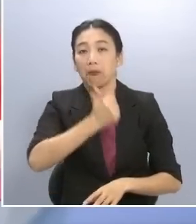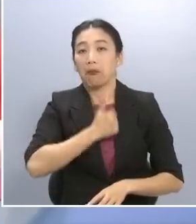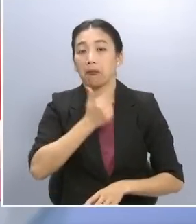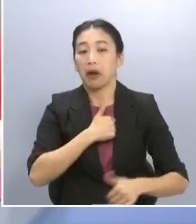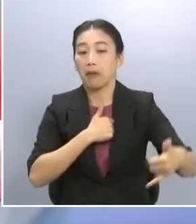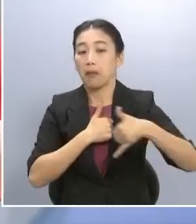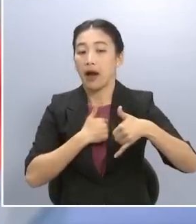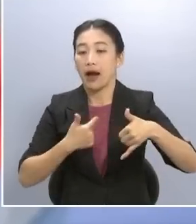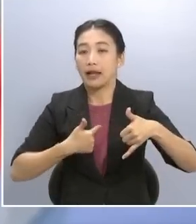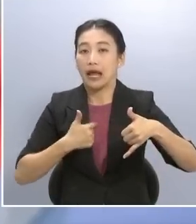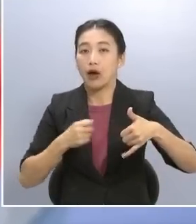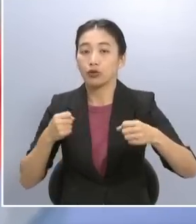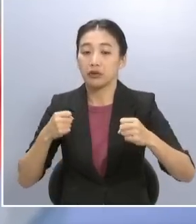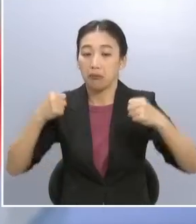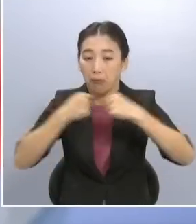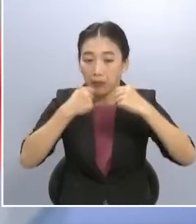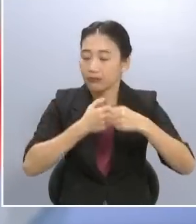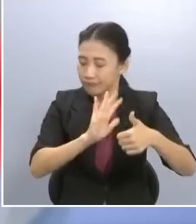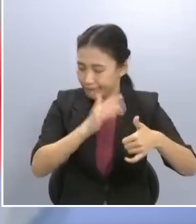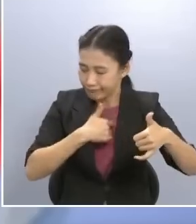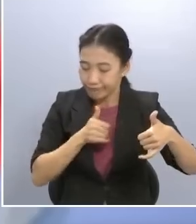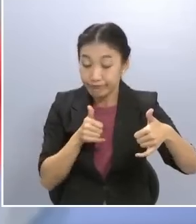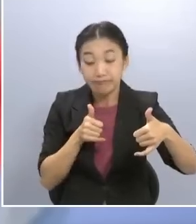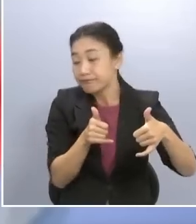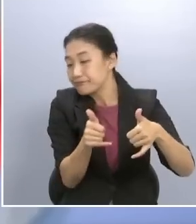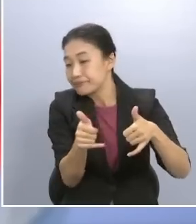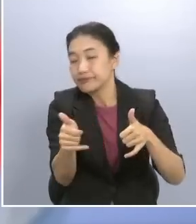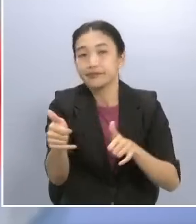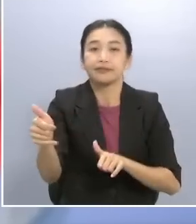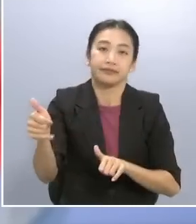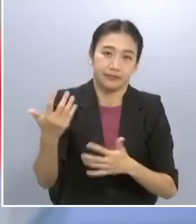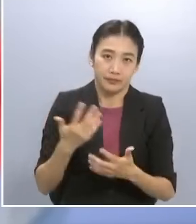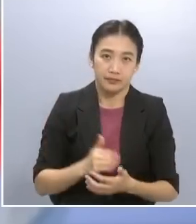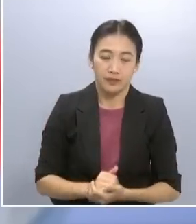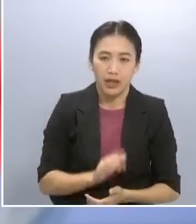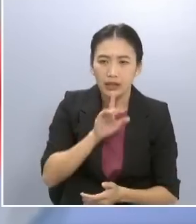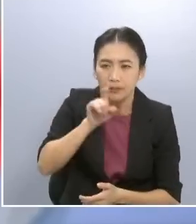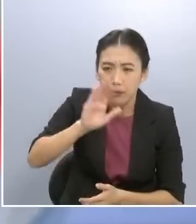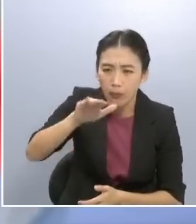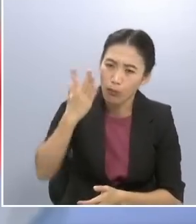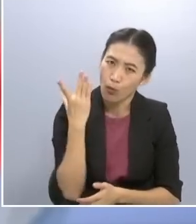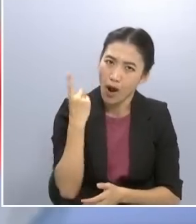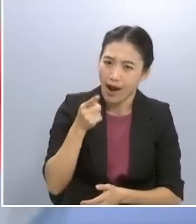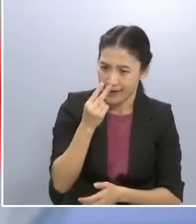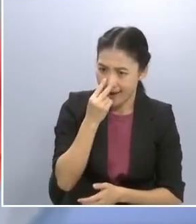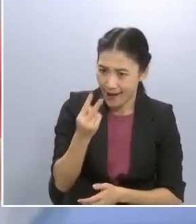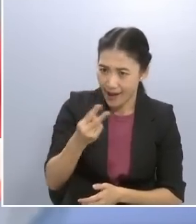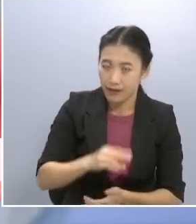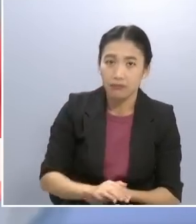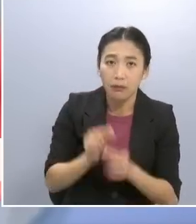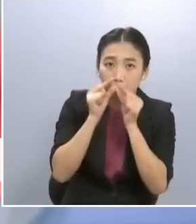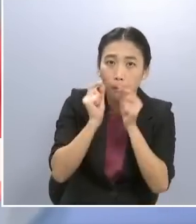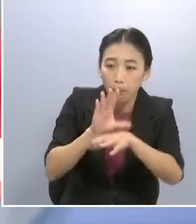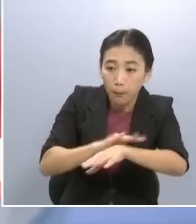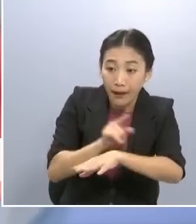ได้ก็หนีนะครับ เมื่อวานนี้มันมีภาพช็อตๆนึงที่คุณชูวิทย์เขาเอาลูกขึ้นมาแล้วก็แบบทำพฤติกรรมที่แบบ ผ